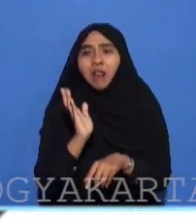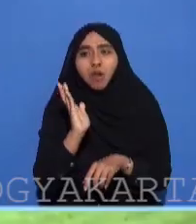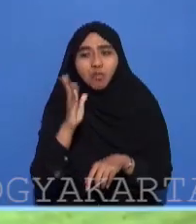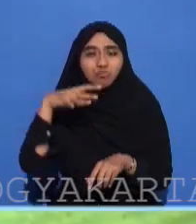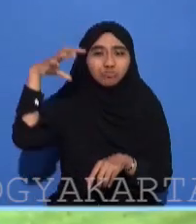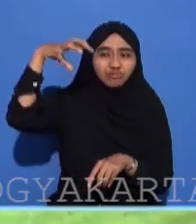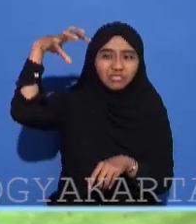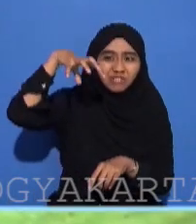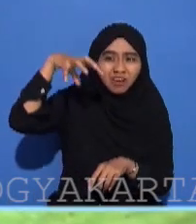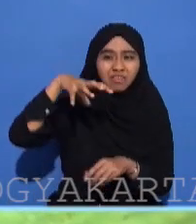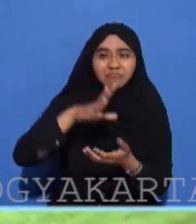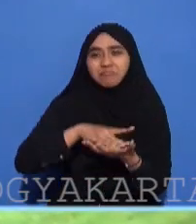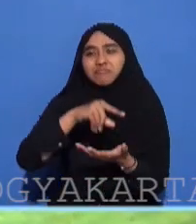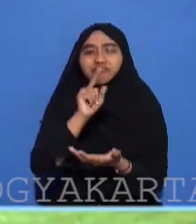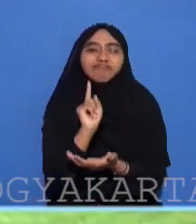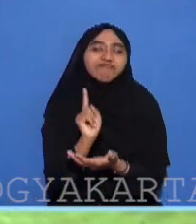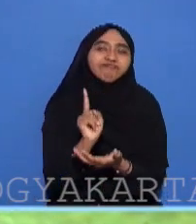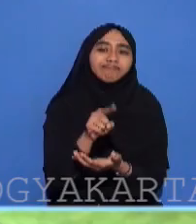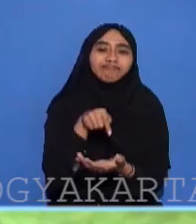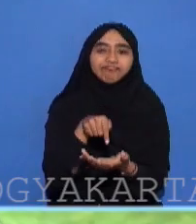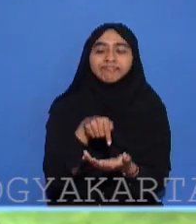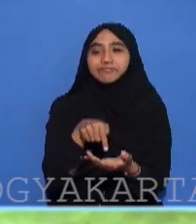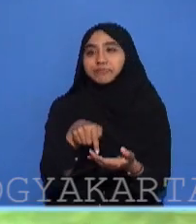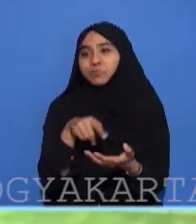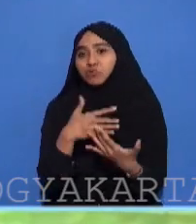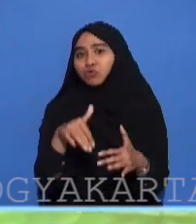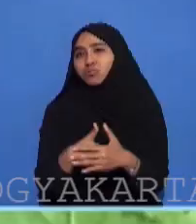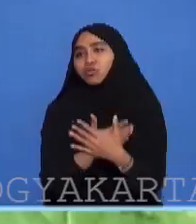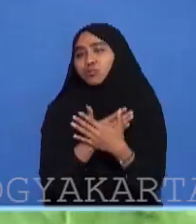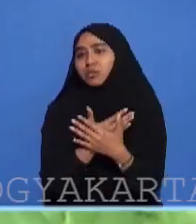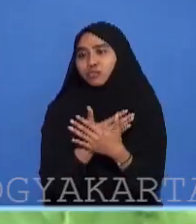toyanipun inggil. Mekaten saking Gunung Kidul, Setiabudi, Asung Palapuran.